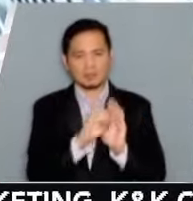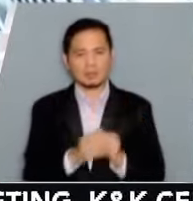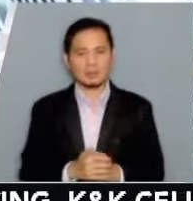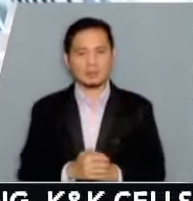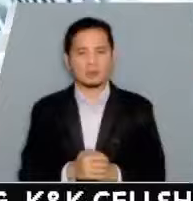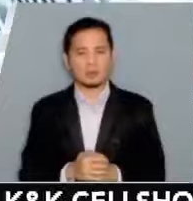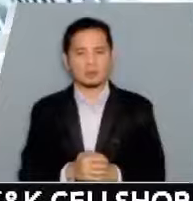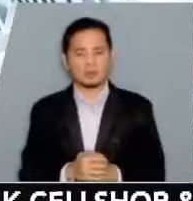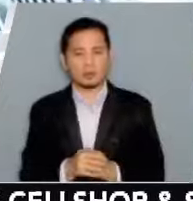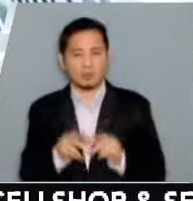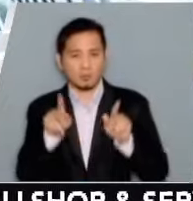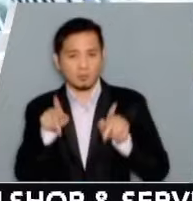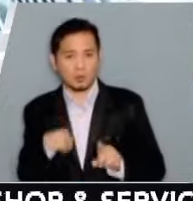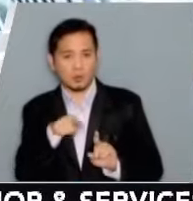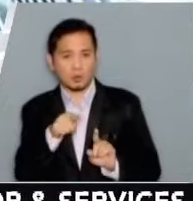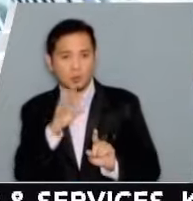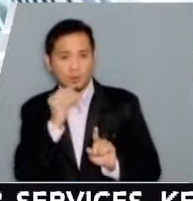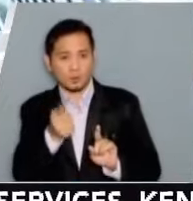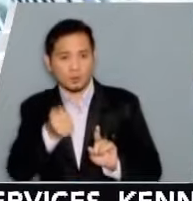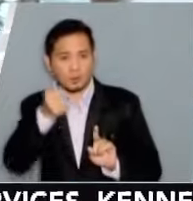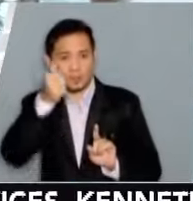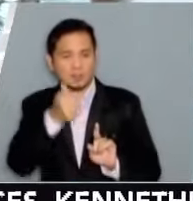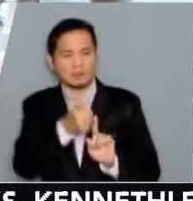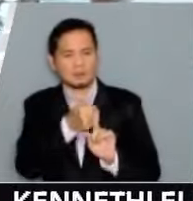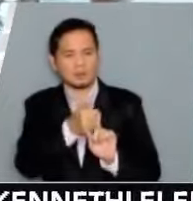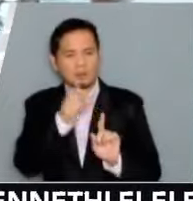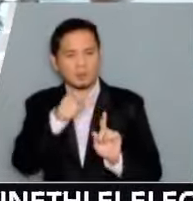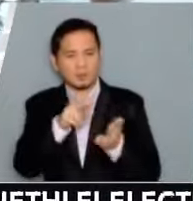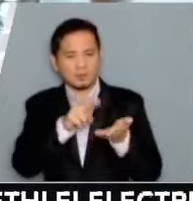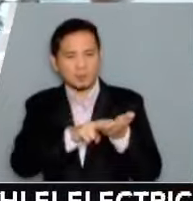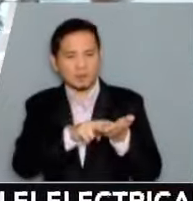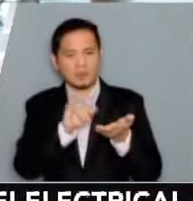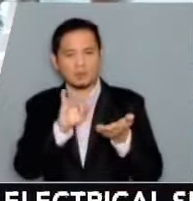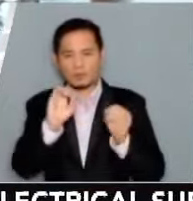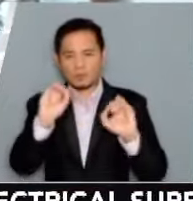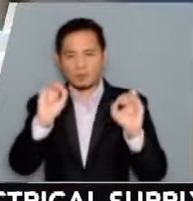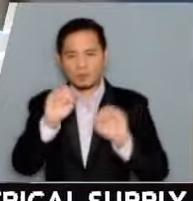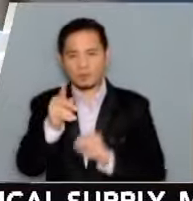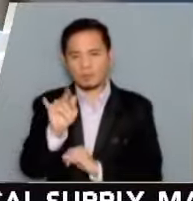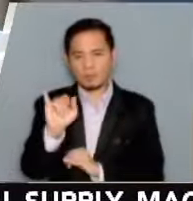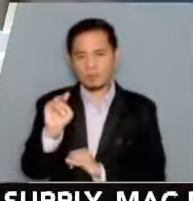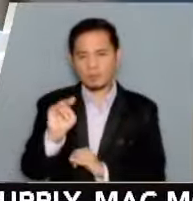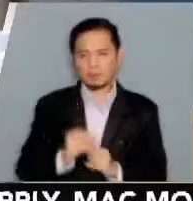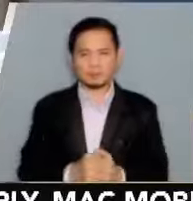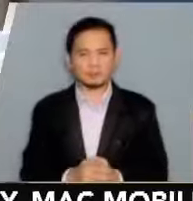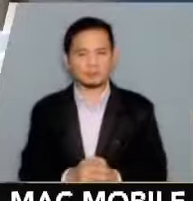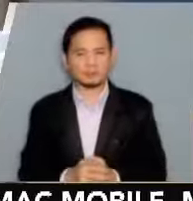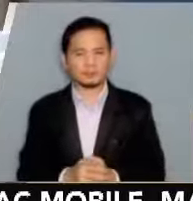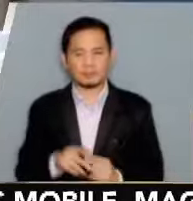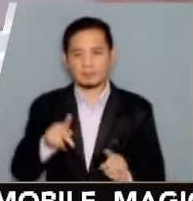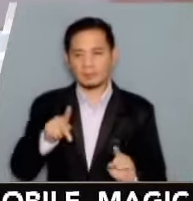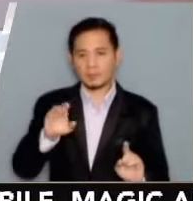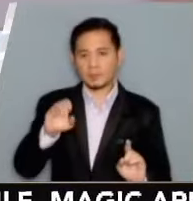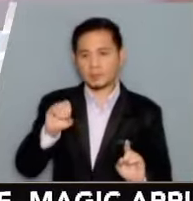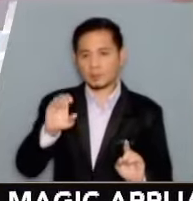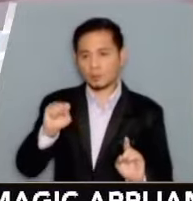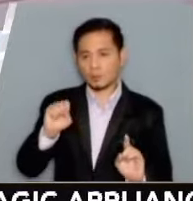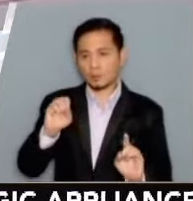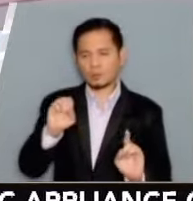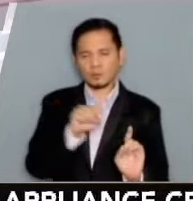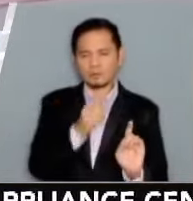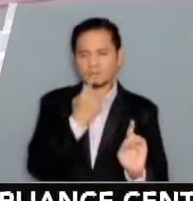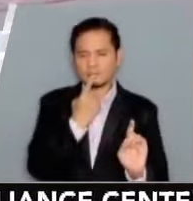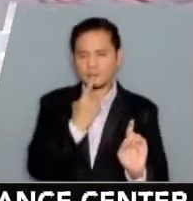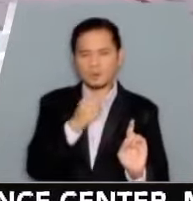nanalo si winner po na mag-register po kung wala pong Tin in namin ng PCSO na kalakaran ng Ilagay ang 0000 kung walang